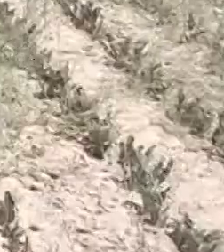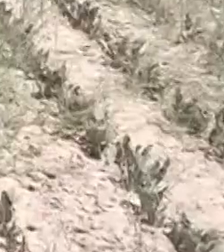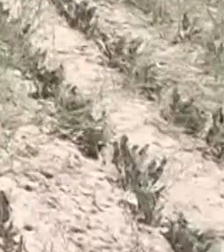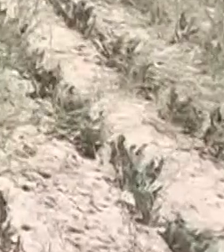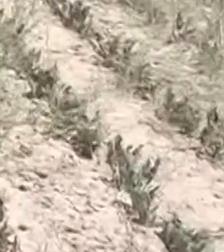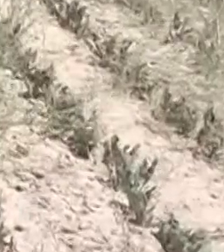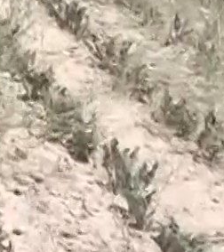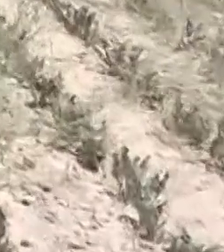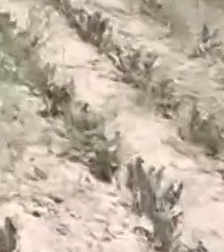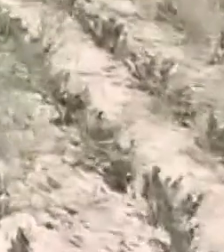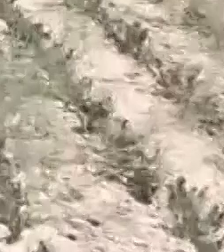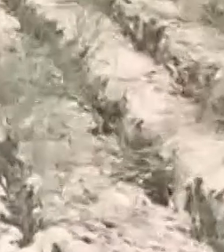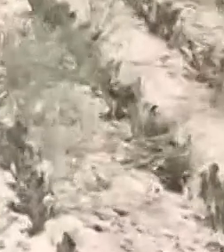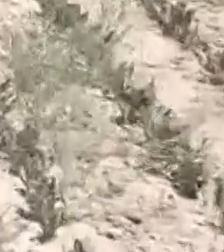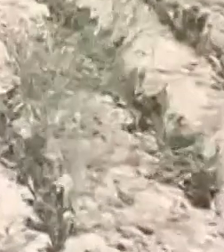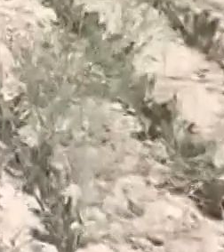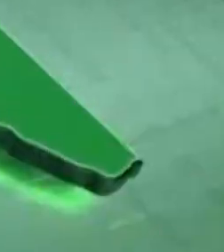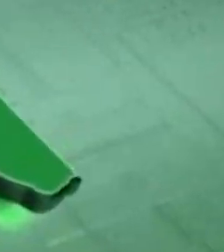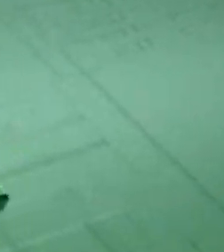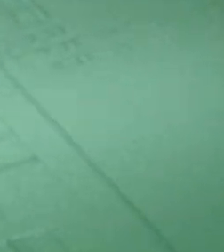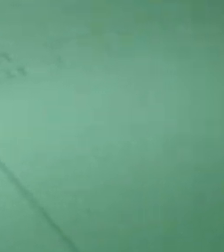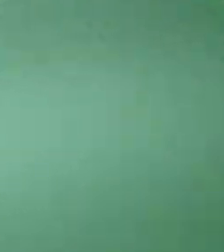урожая. Возместят ли ущерб пострадавшим?